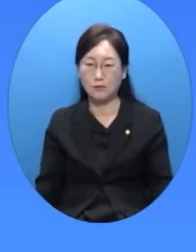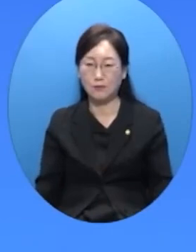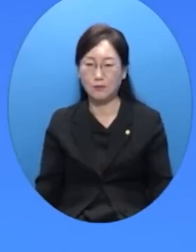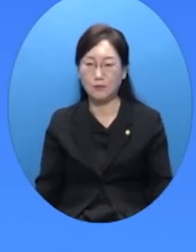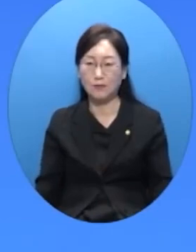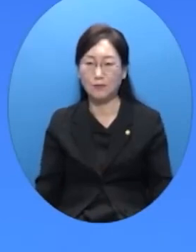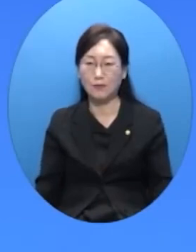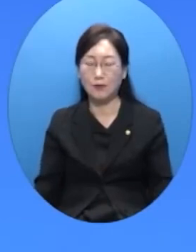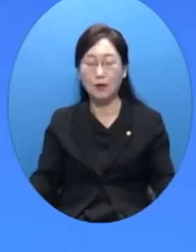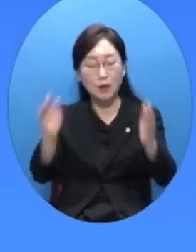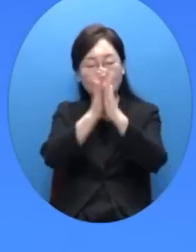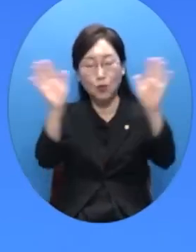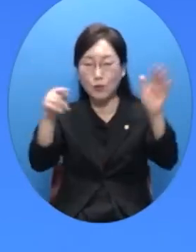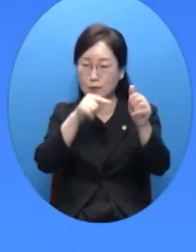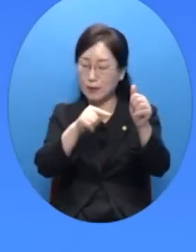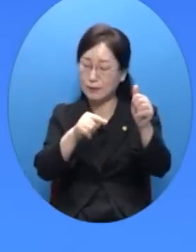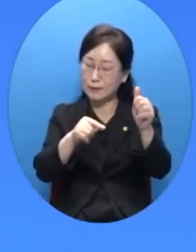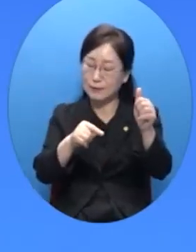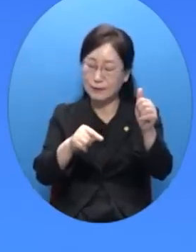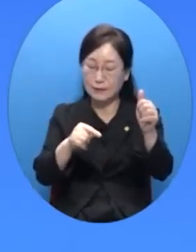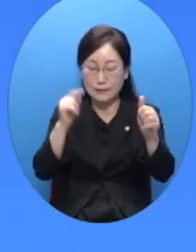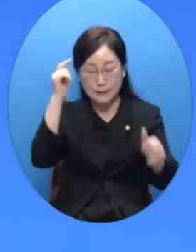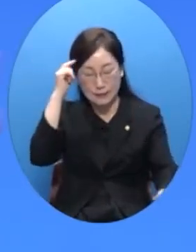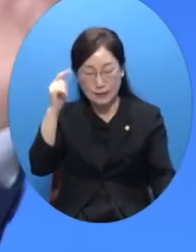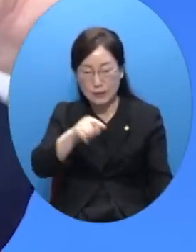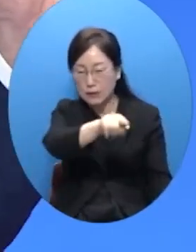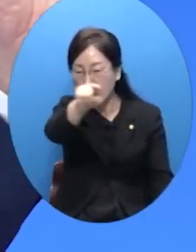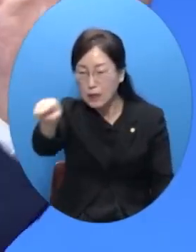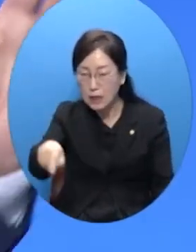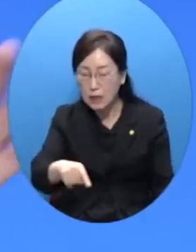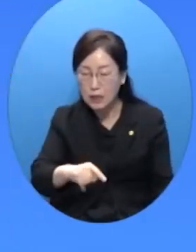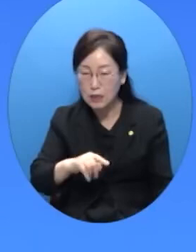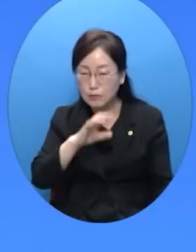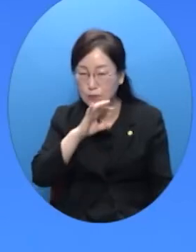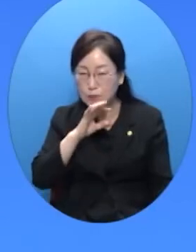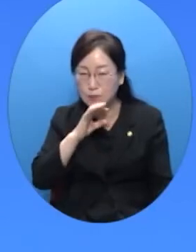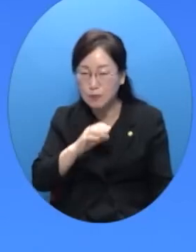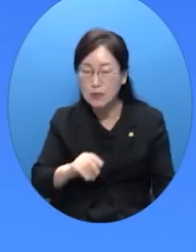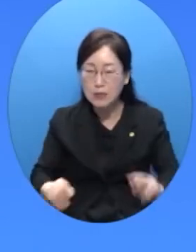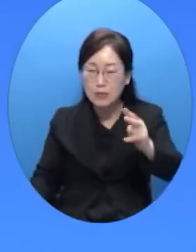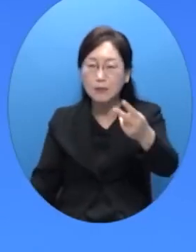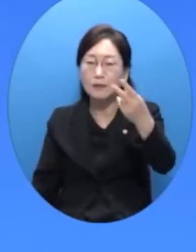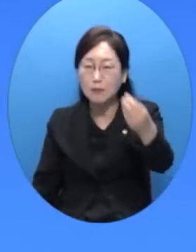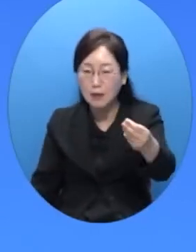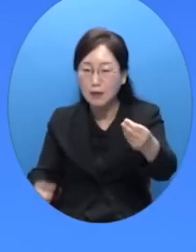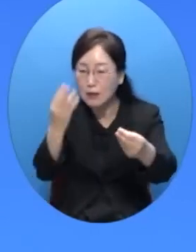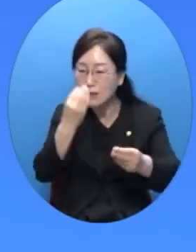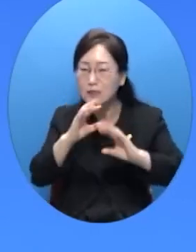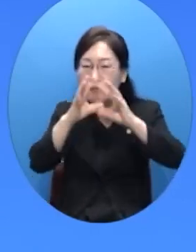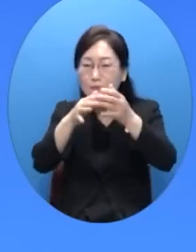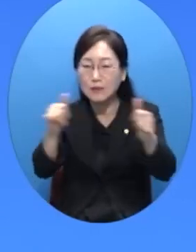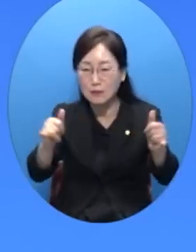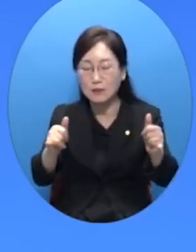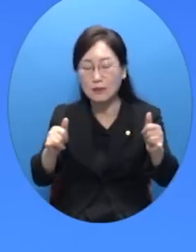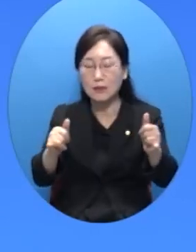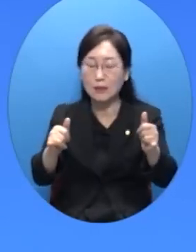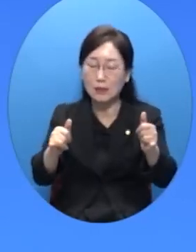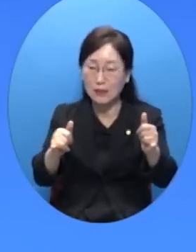그래서 모세는 늘 불평하는 200만 이스라엘